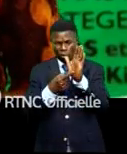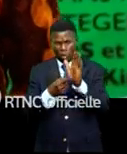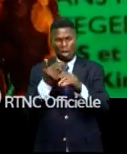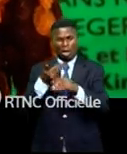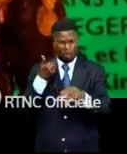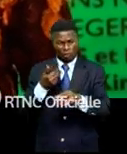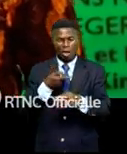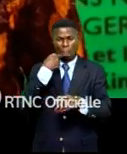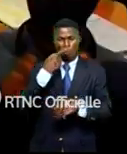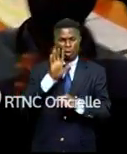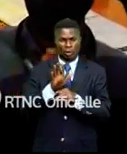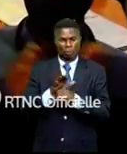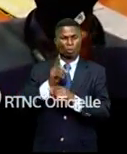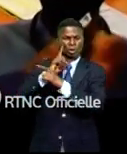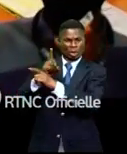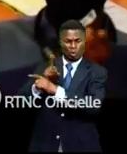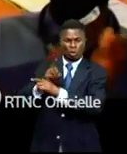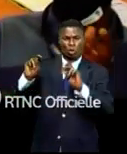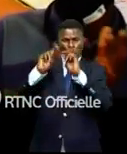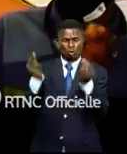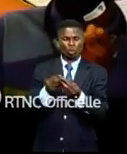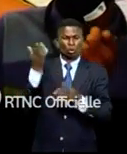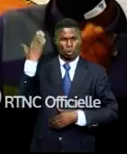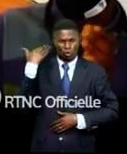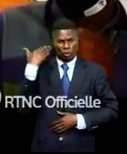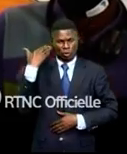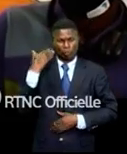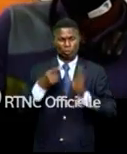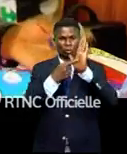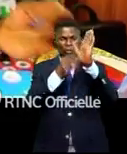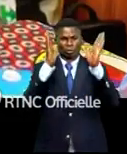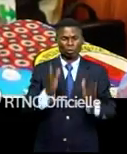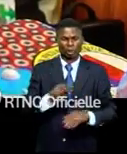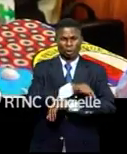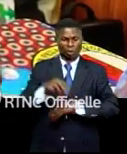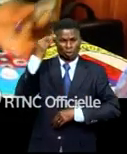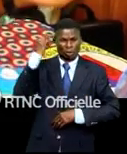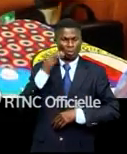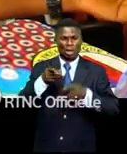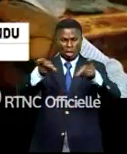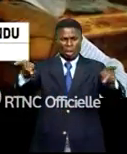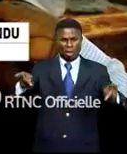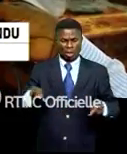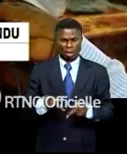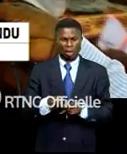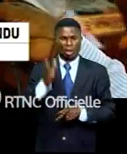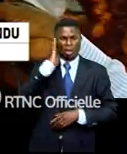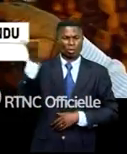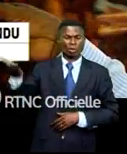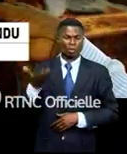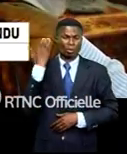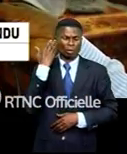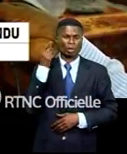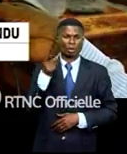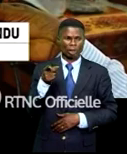de mettre l'accent sur la protective collective de l'eau. Pour les représentants du ministère de l'Environnement, bienvenue Moulua